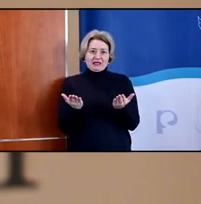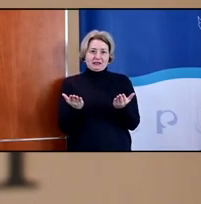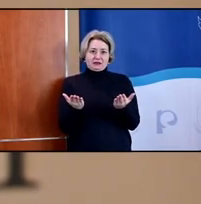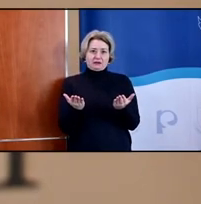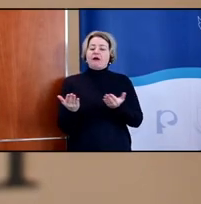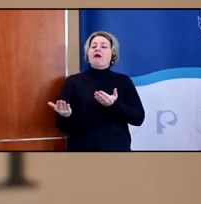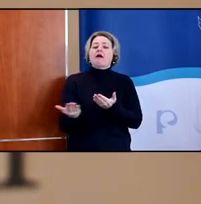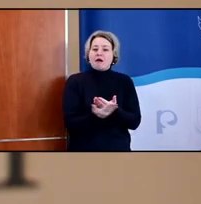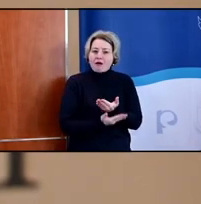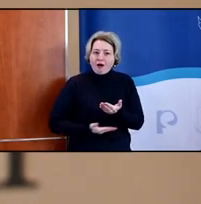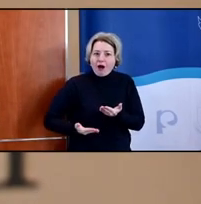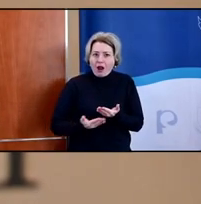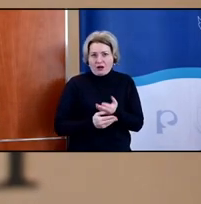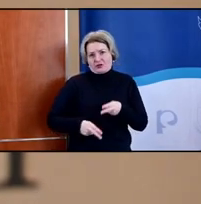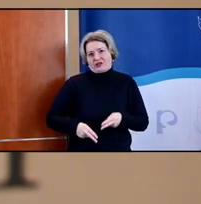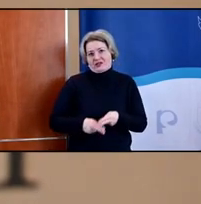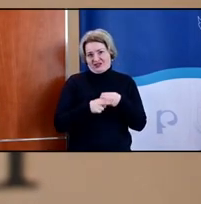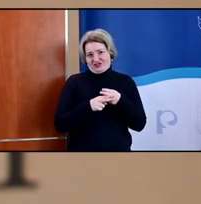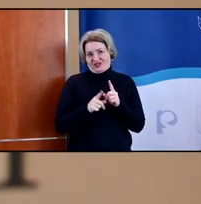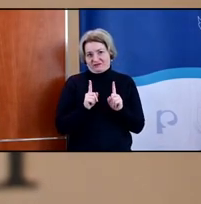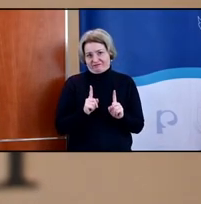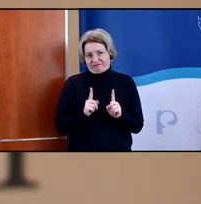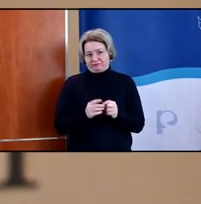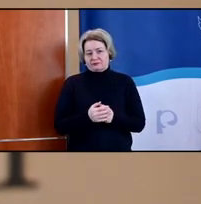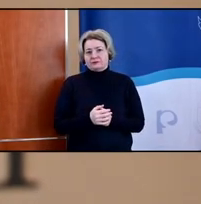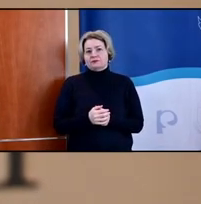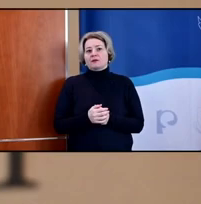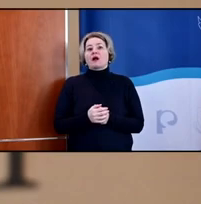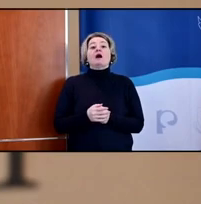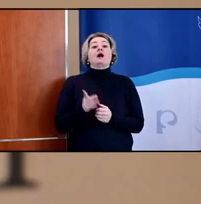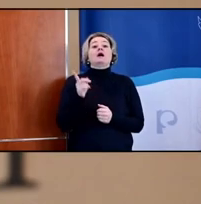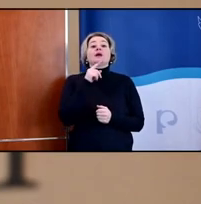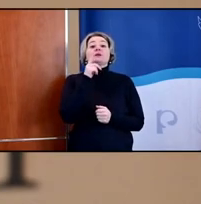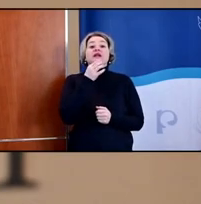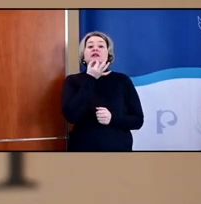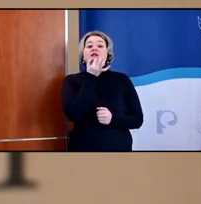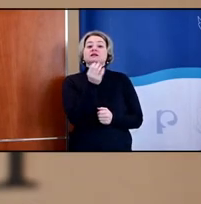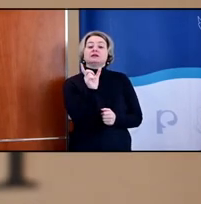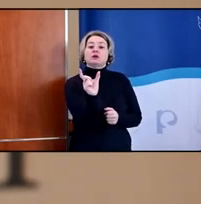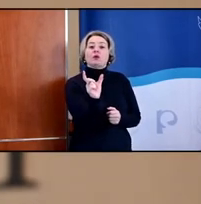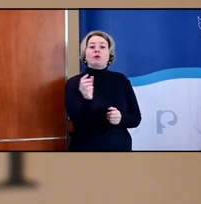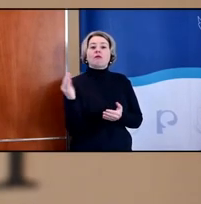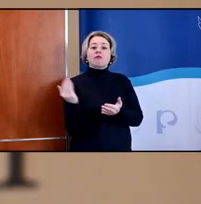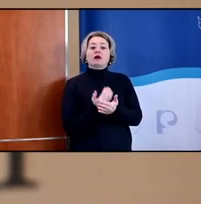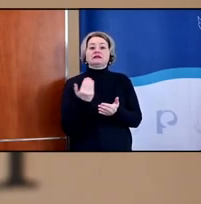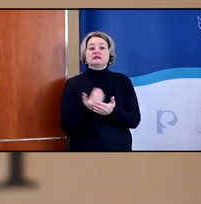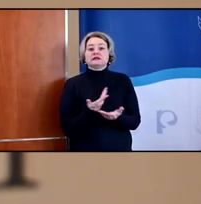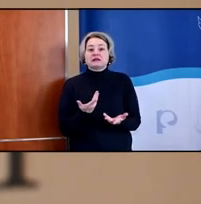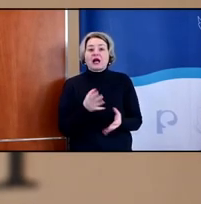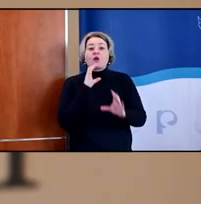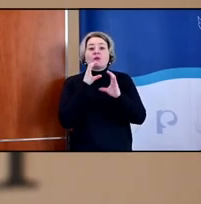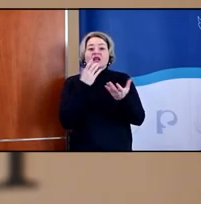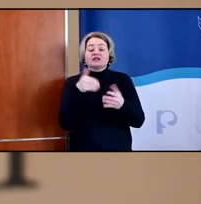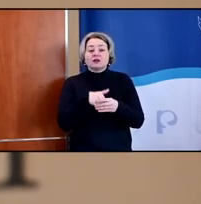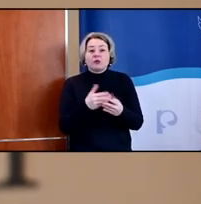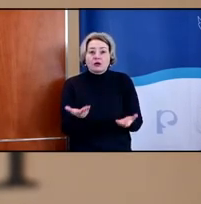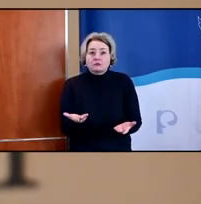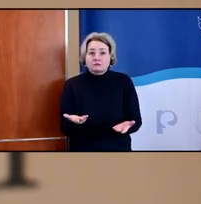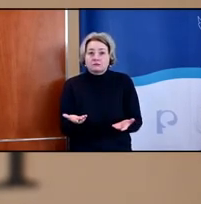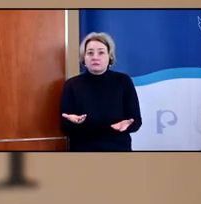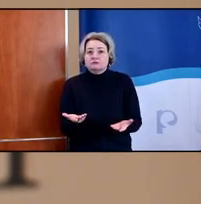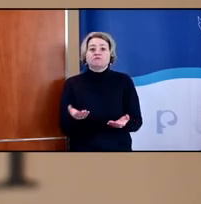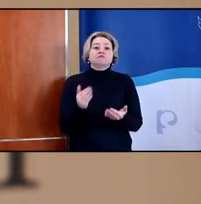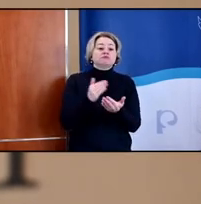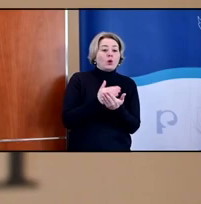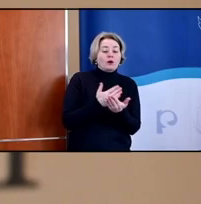egy alapsítség arra hogy milyen fogalmakat vagy kifejezéseket használjunk akkor amikor kommunikálunk egy programról egy